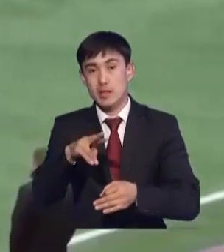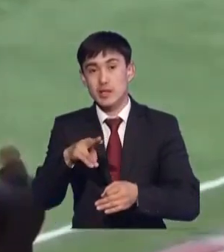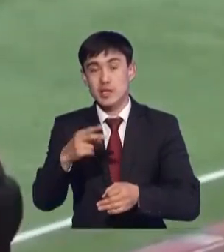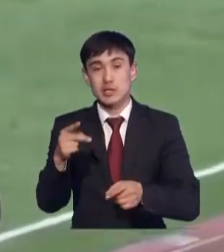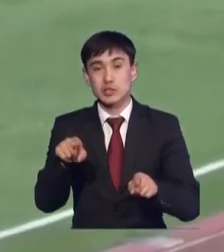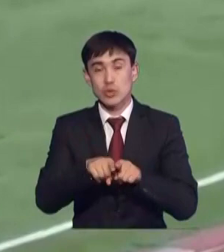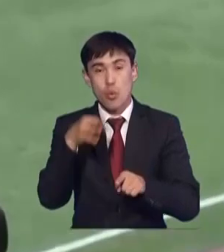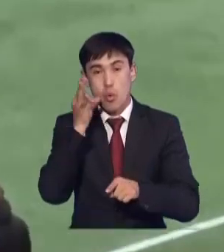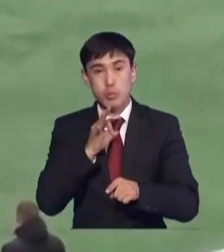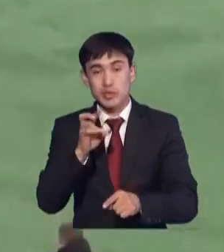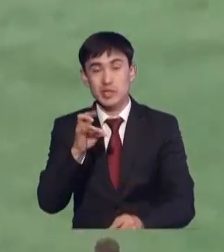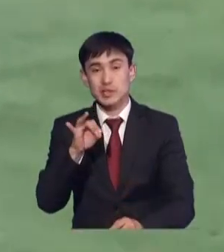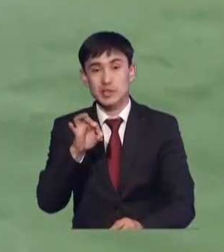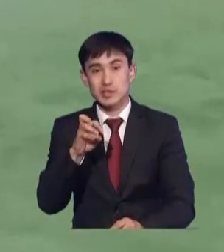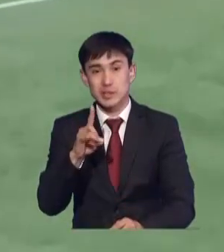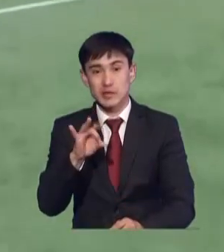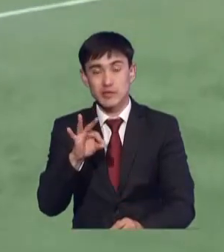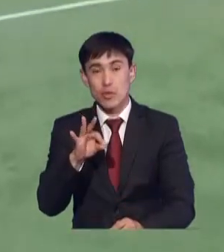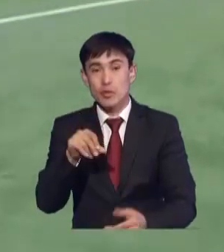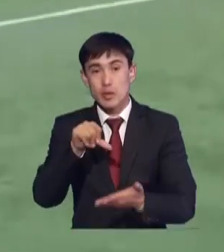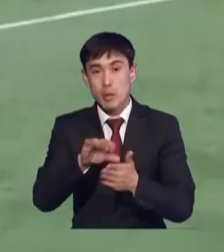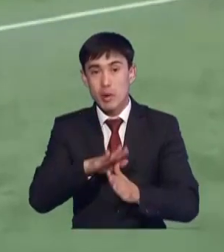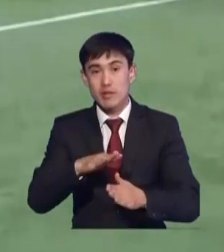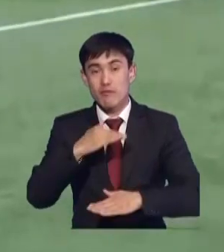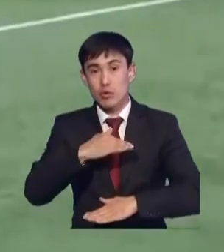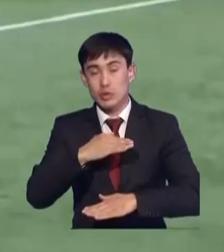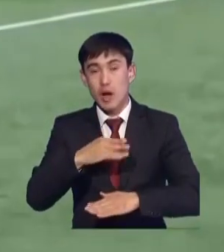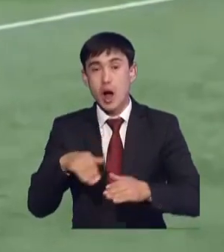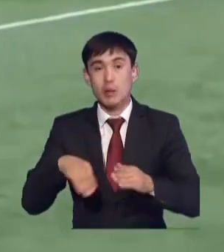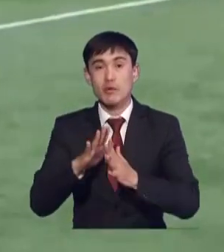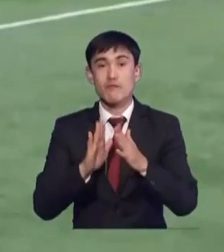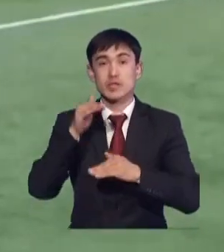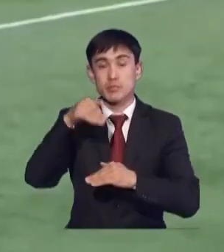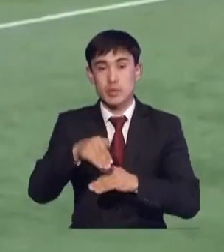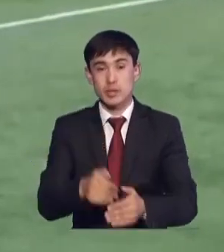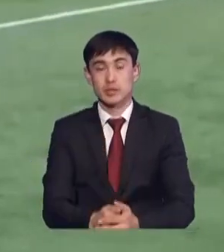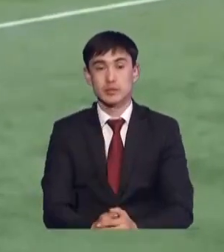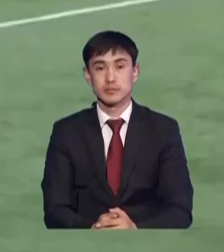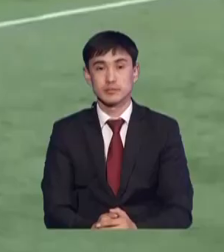опытный Игорь Стасевич Однако он не попал в ворота отправив мяч намного выше